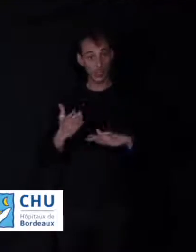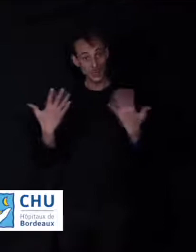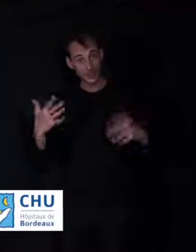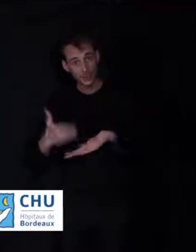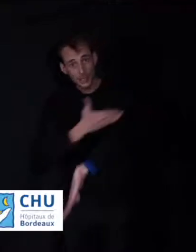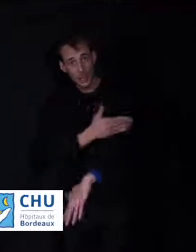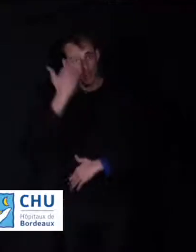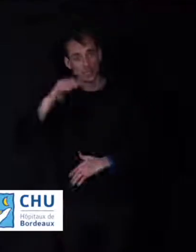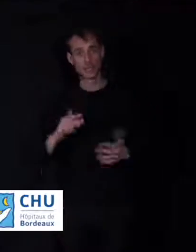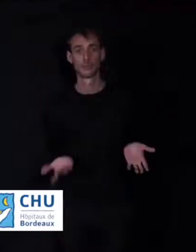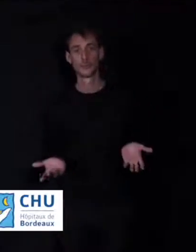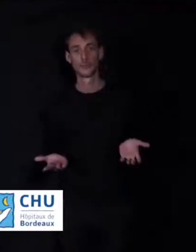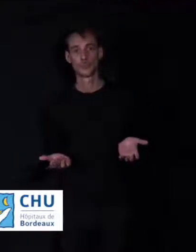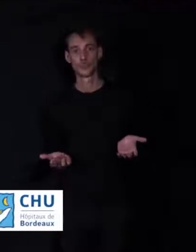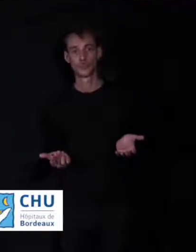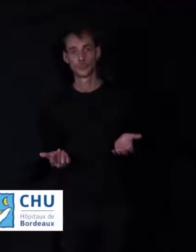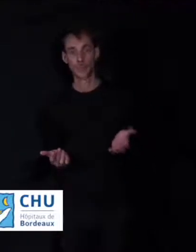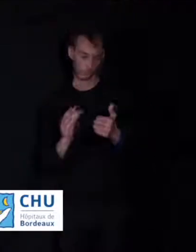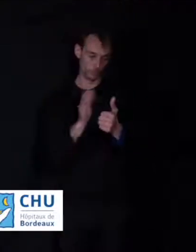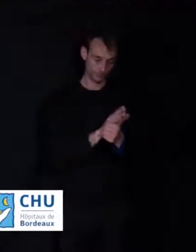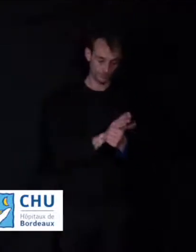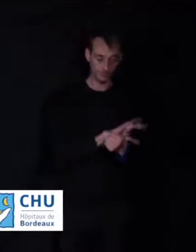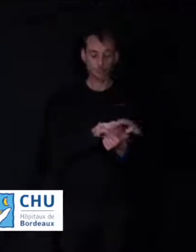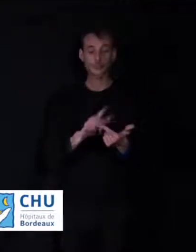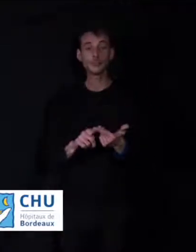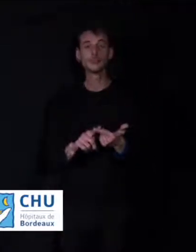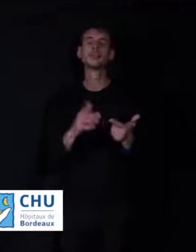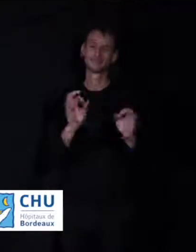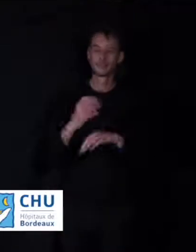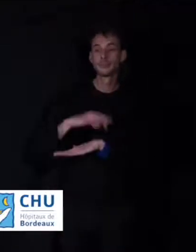Le deuxième point, c'était qu'est-ce que la variole? La